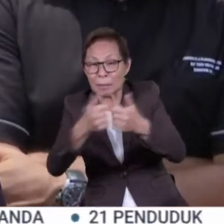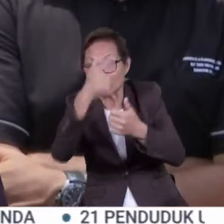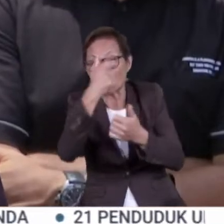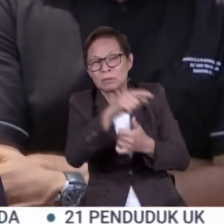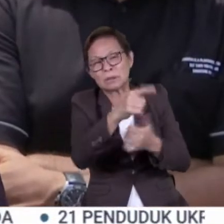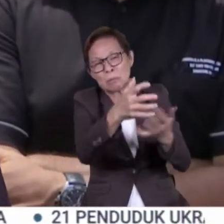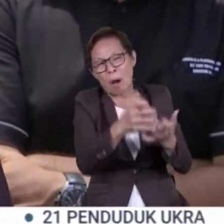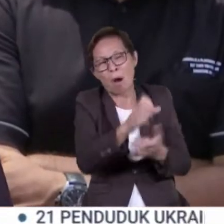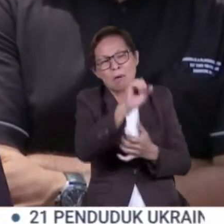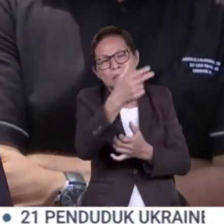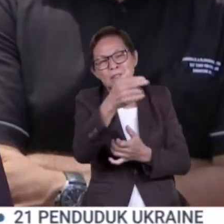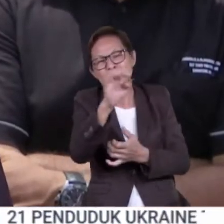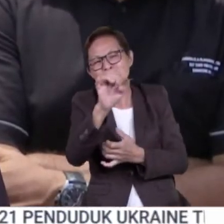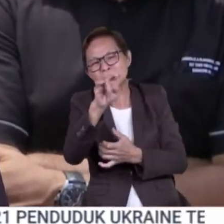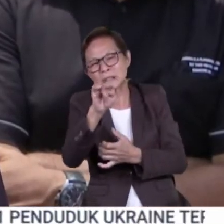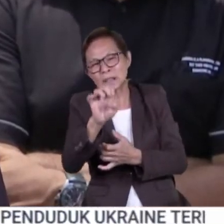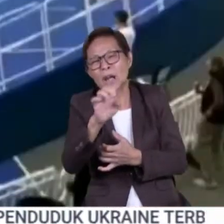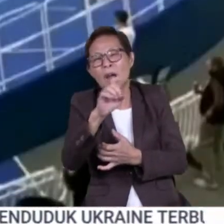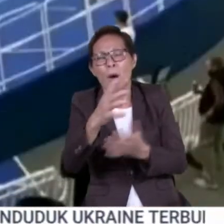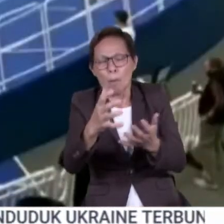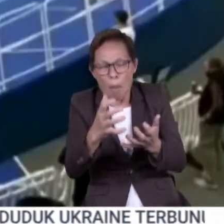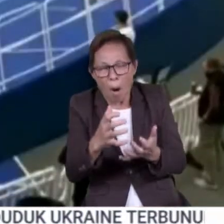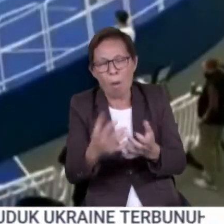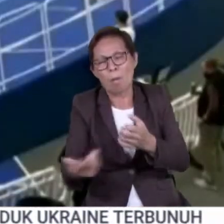Shirin adalah untuk memasuki Olimpik.